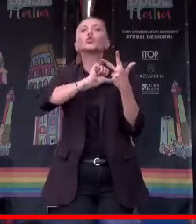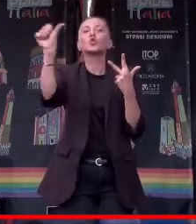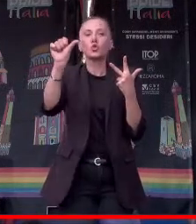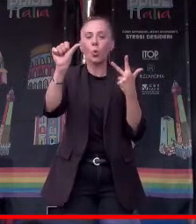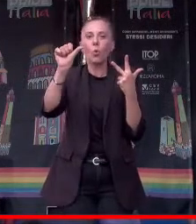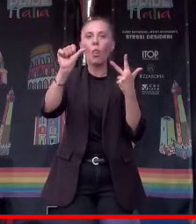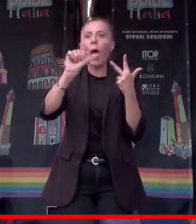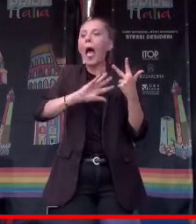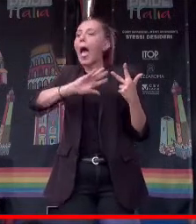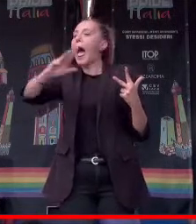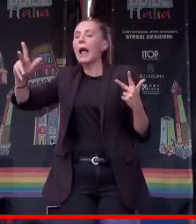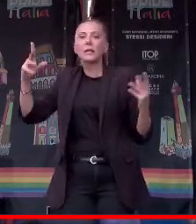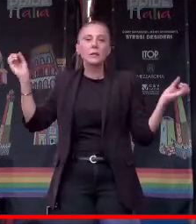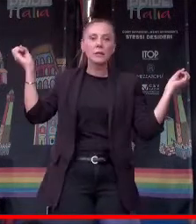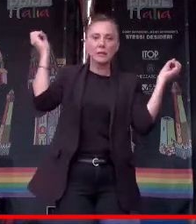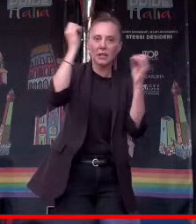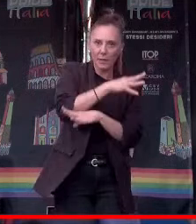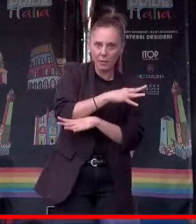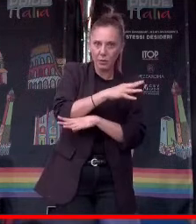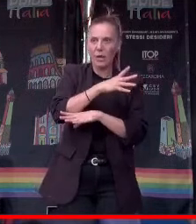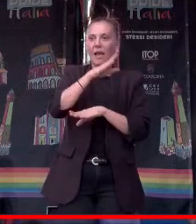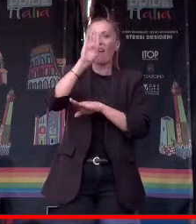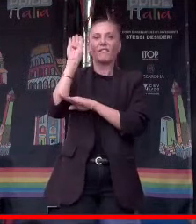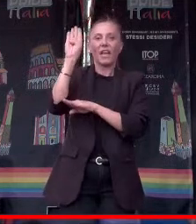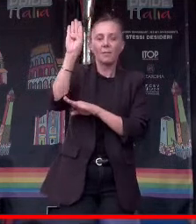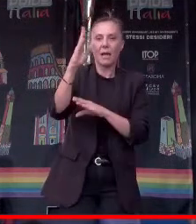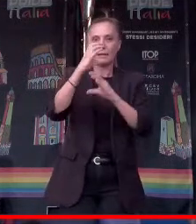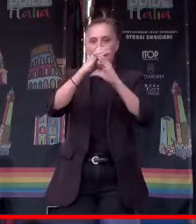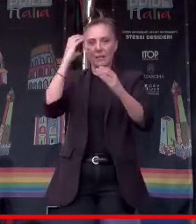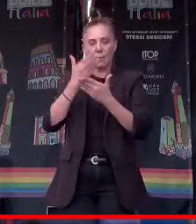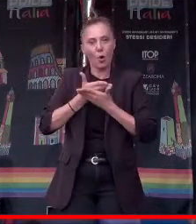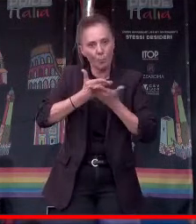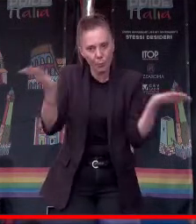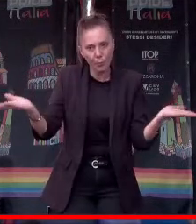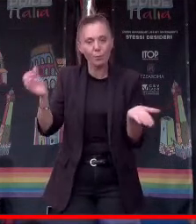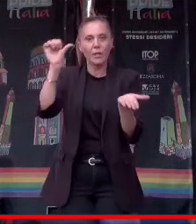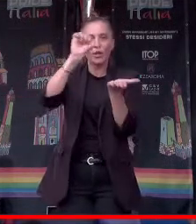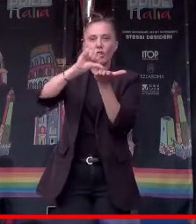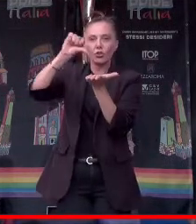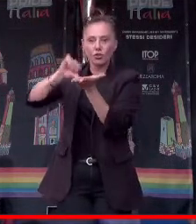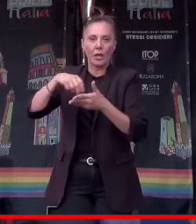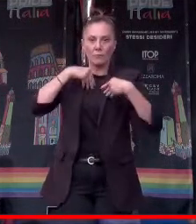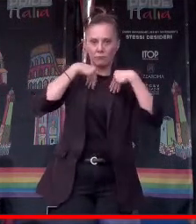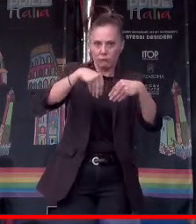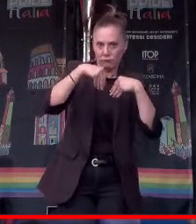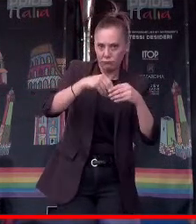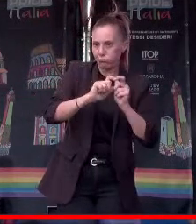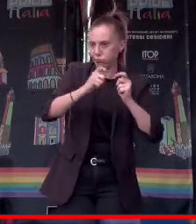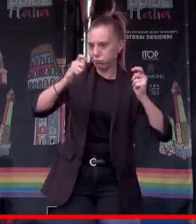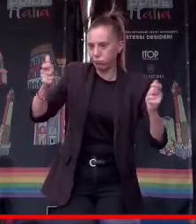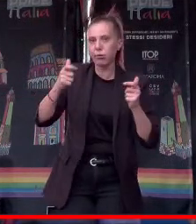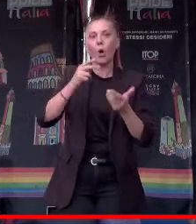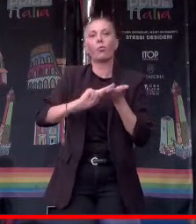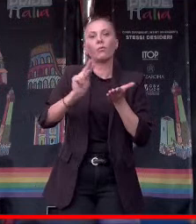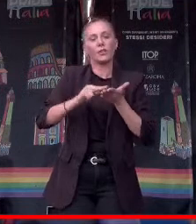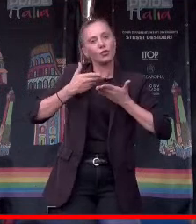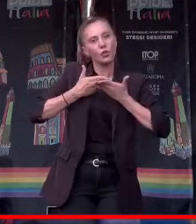completamente dimenticato. Fermate del trasporto pubblico, centri di alta frequentazione, uffici pubblici,